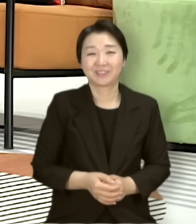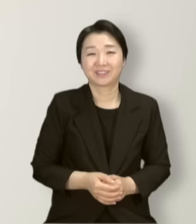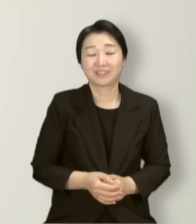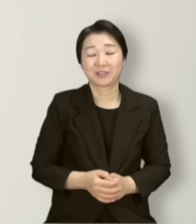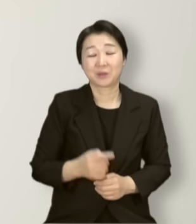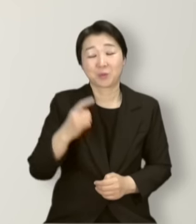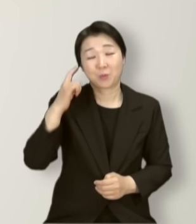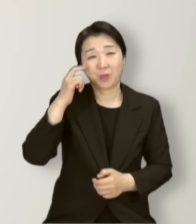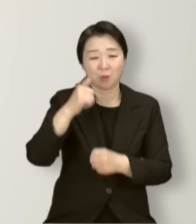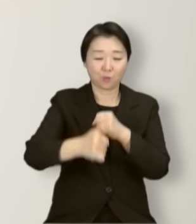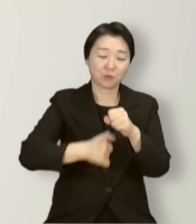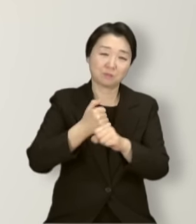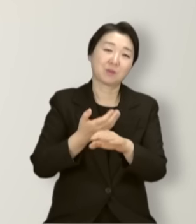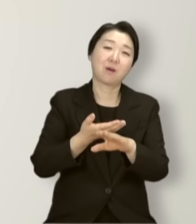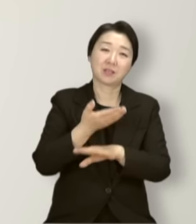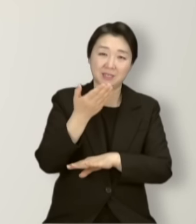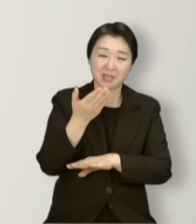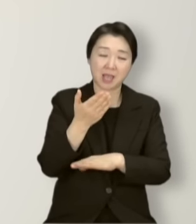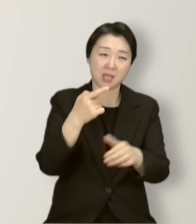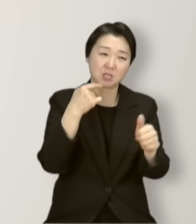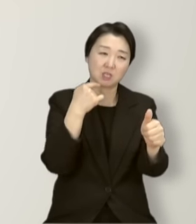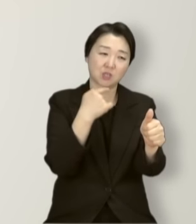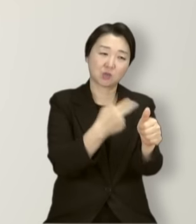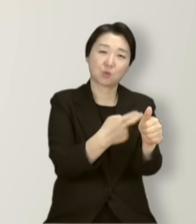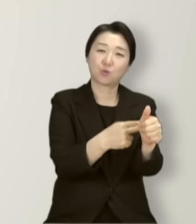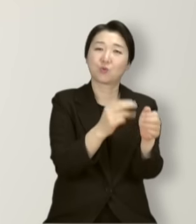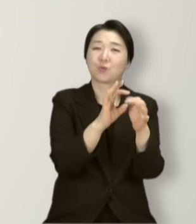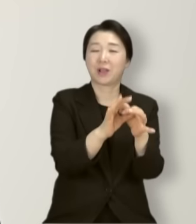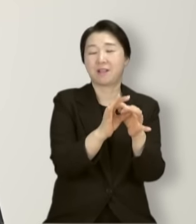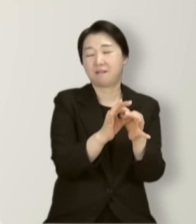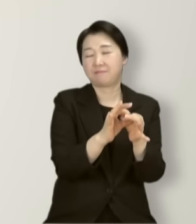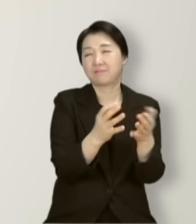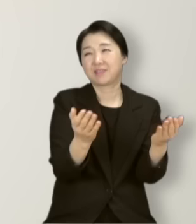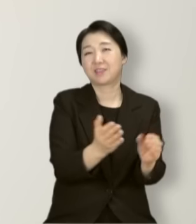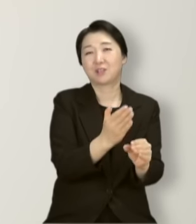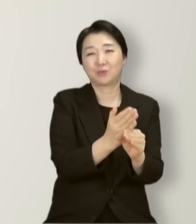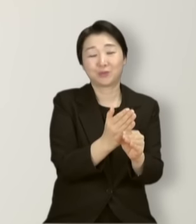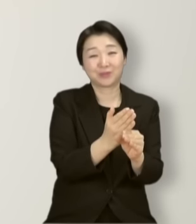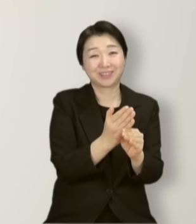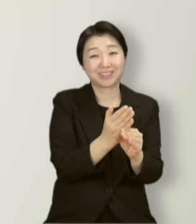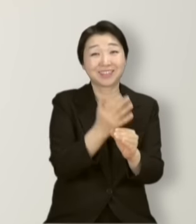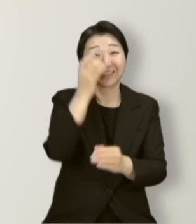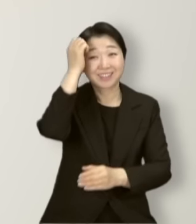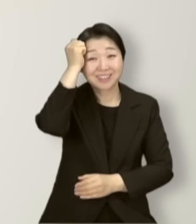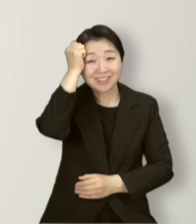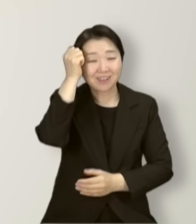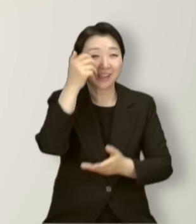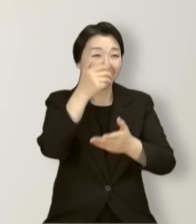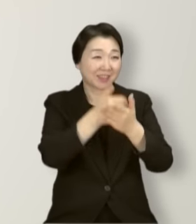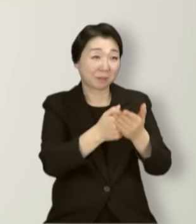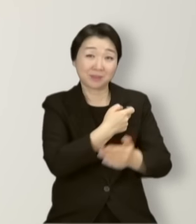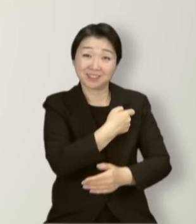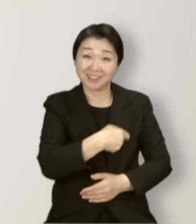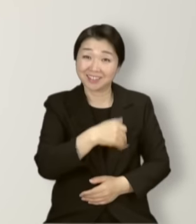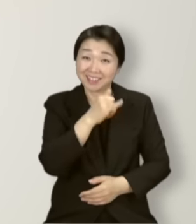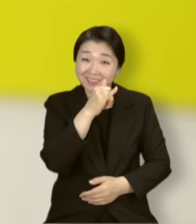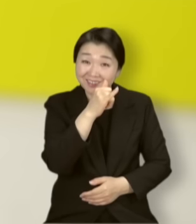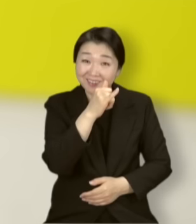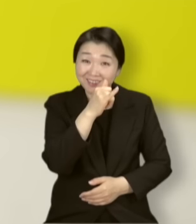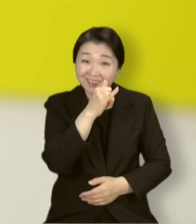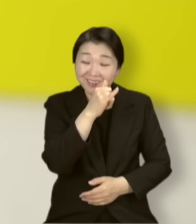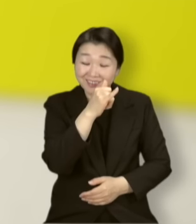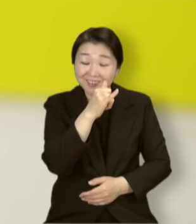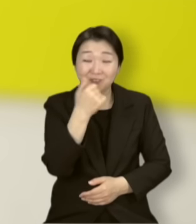만큼 총장님 기억에 남는 제자들도 굉장히 많으실 것 같습니다. 그렇습니다. 예. 네. 어떤 제자들이 기억에